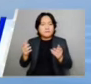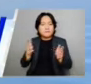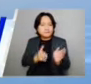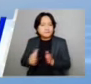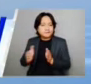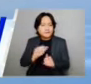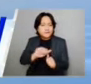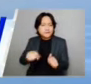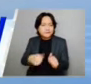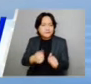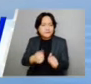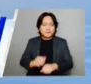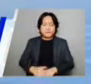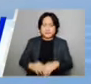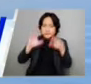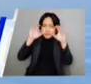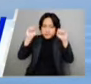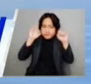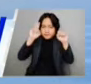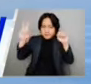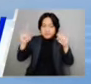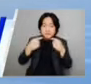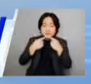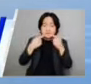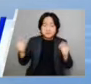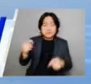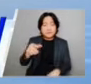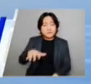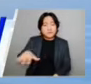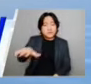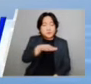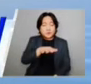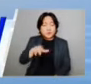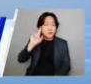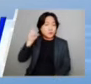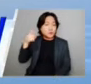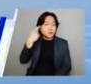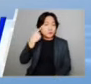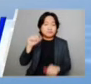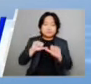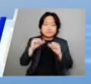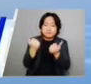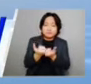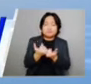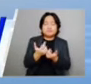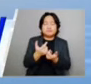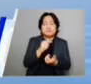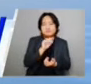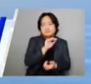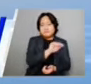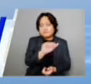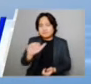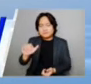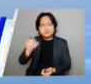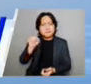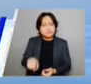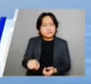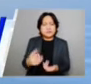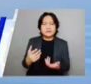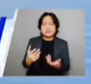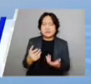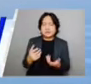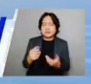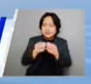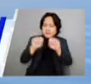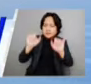Bongbong Marcos sa high alert ang lahat ng mga ahensya ng pamahalaan at inulit ang utos na magkasa ng maayos sa sistema ng